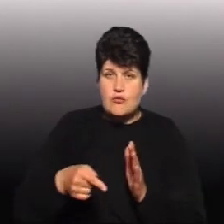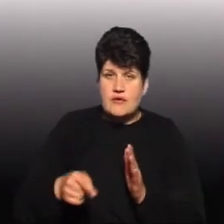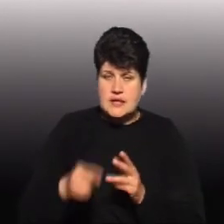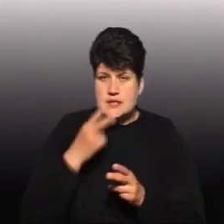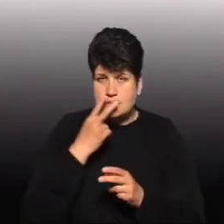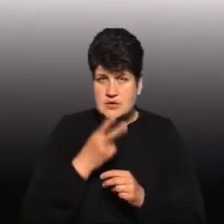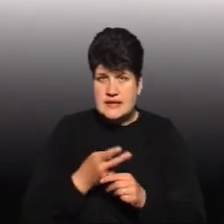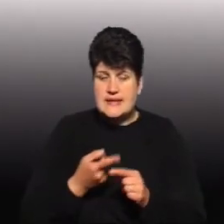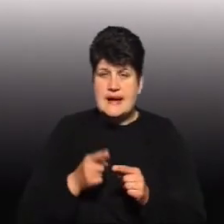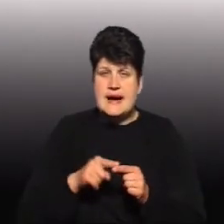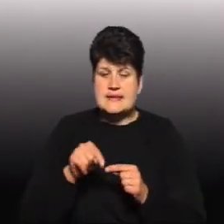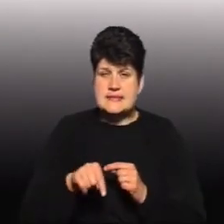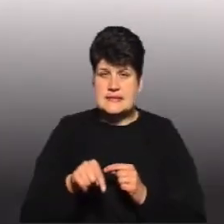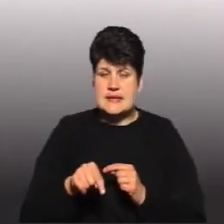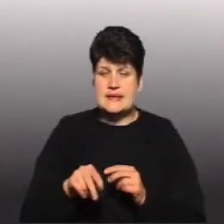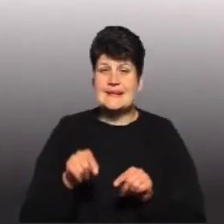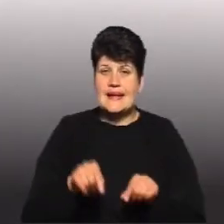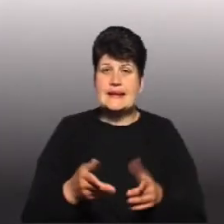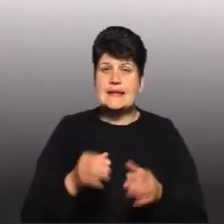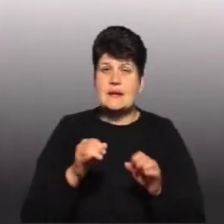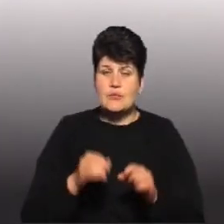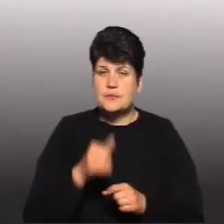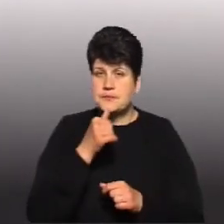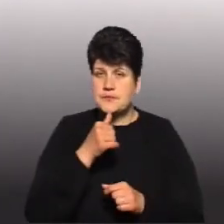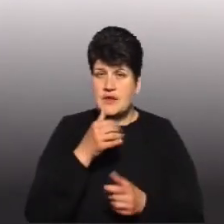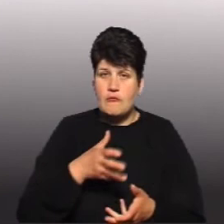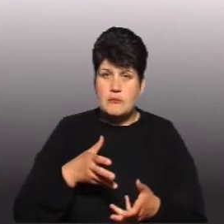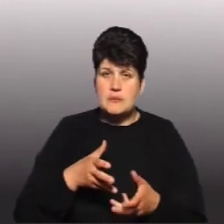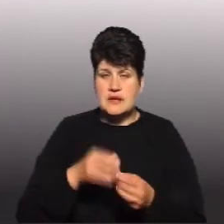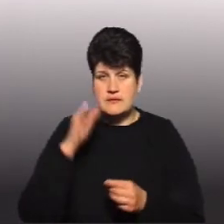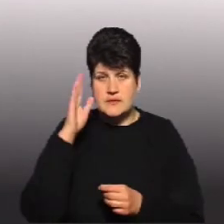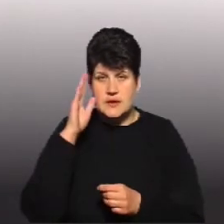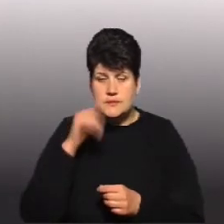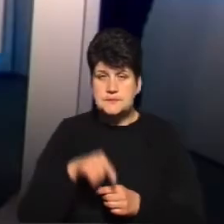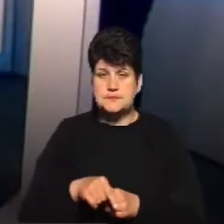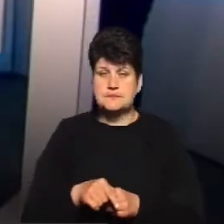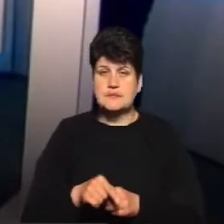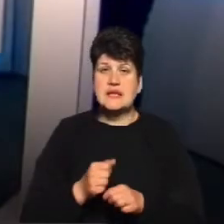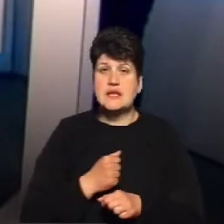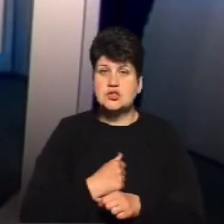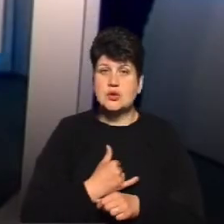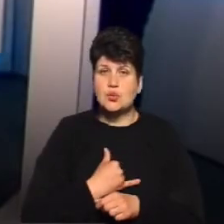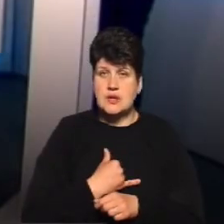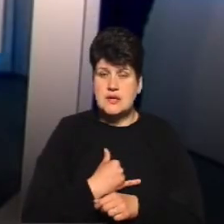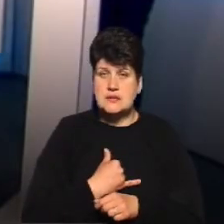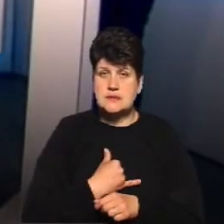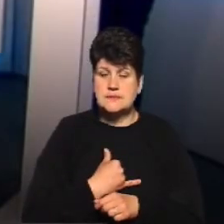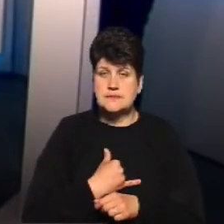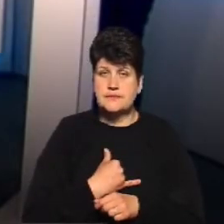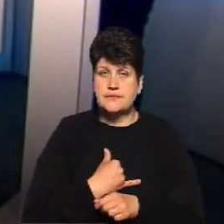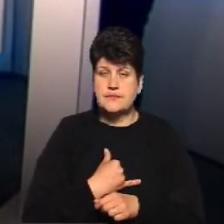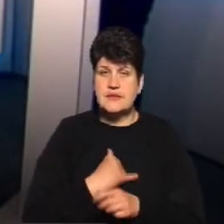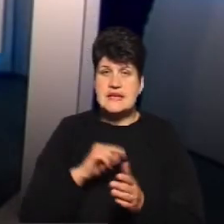безпосередньо те, де можна відміряти саме вплив на підземні води. На жаль, у нас такі свердловини є тільки